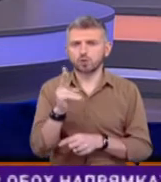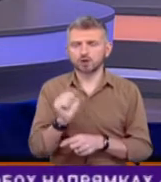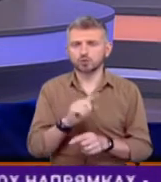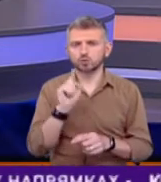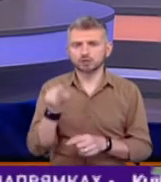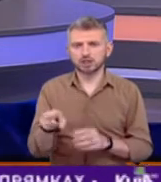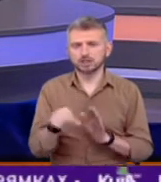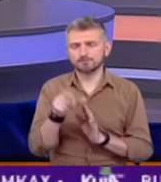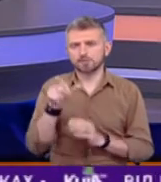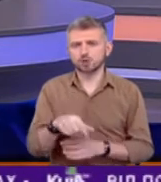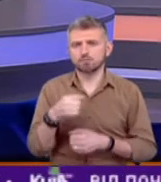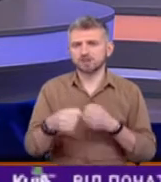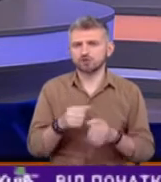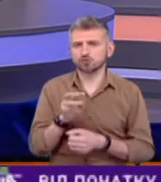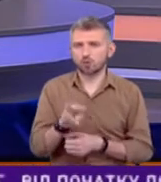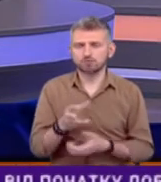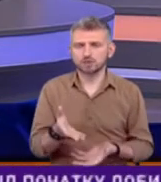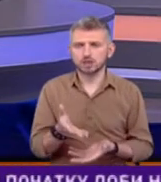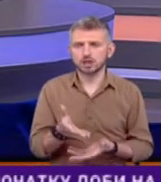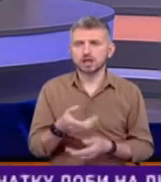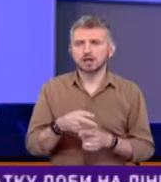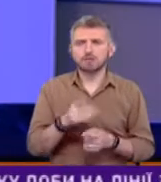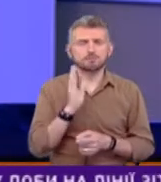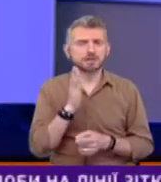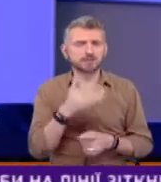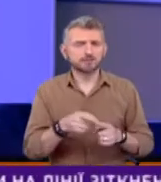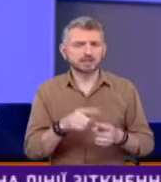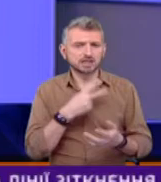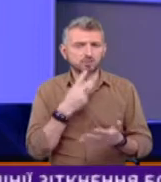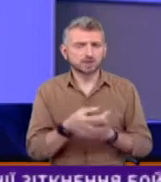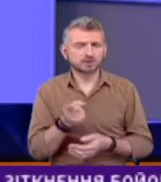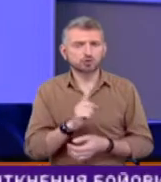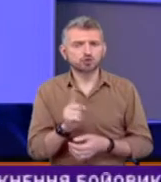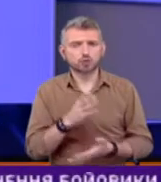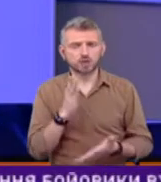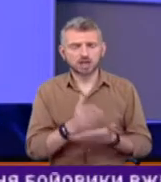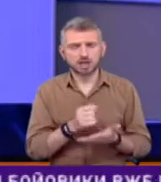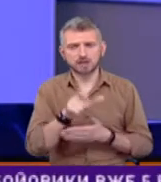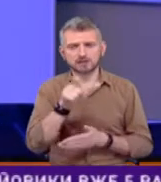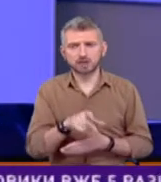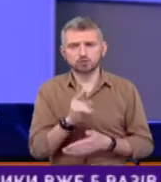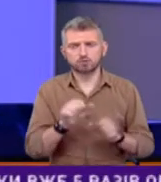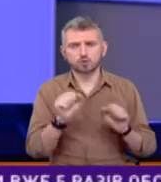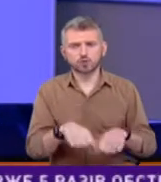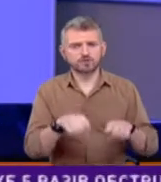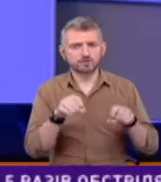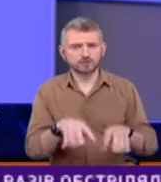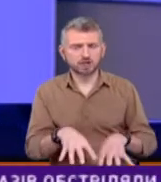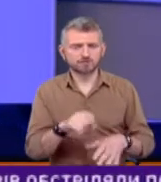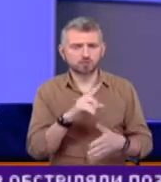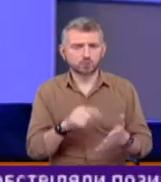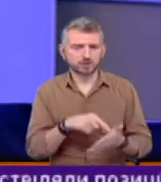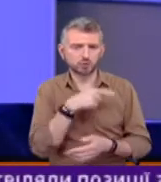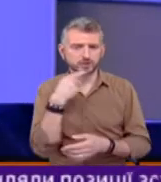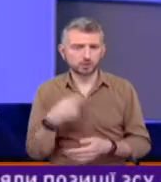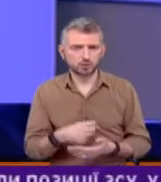з паном Медведчуком. Ну, перспективи. Перспективи – це демонстрація того, що є кандидат, який може вирішити питання вопроси, з там.